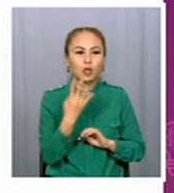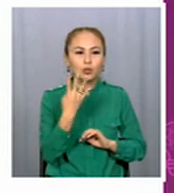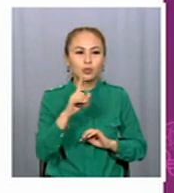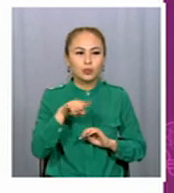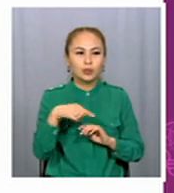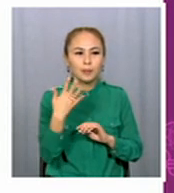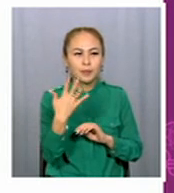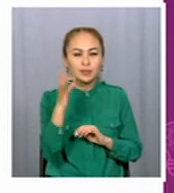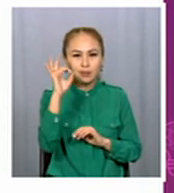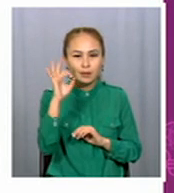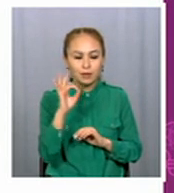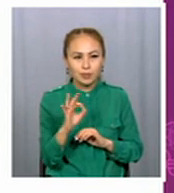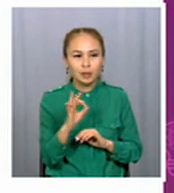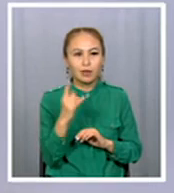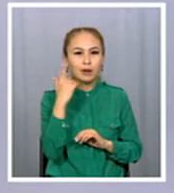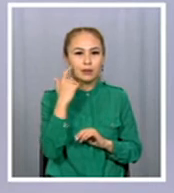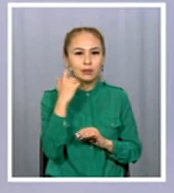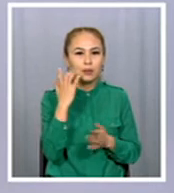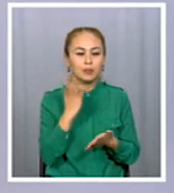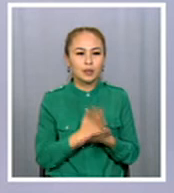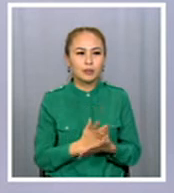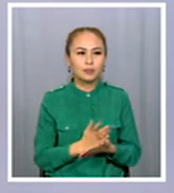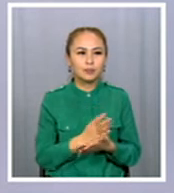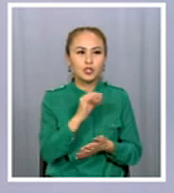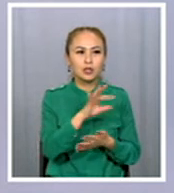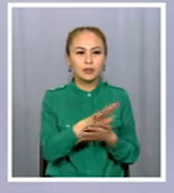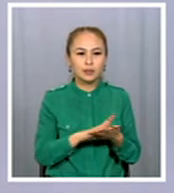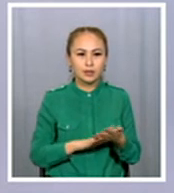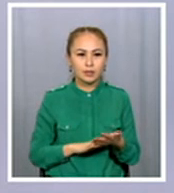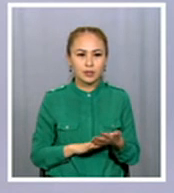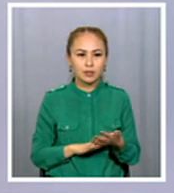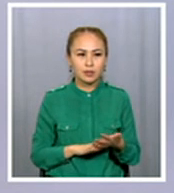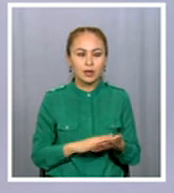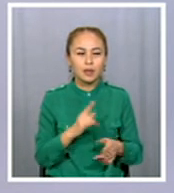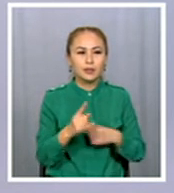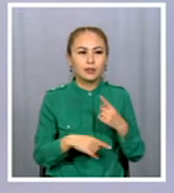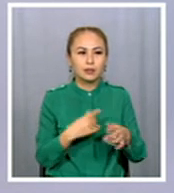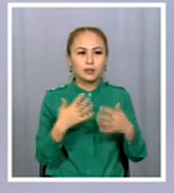граммы қанттан тұрады екен. Жалғастырамыз болар. Келесі есеп.